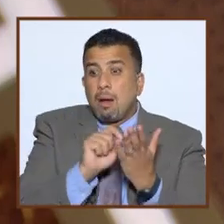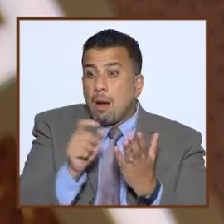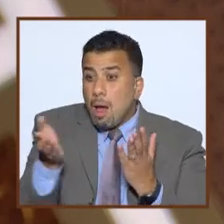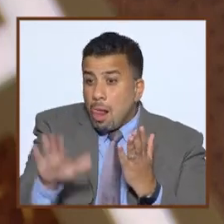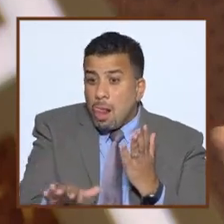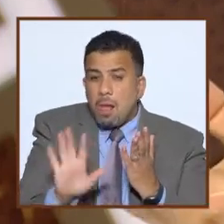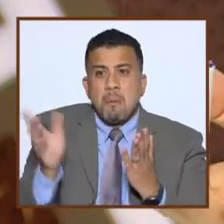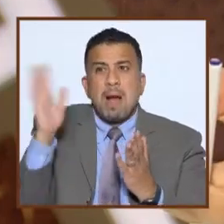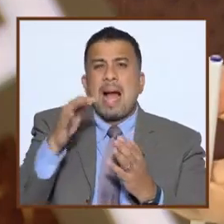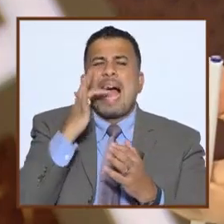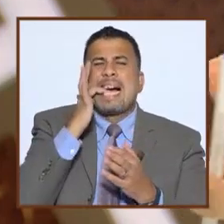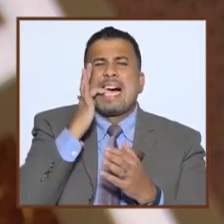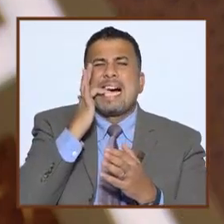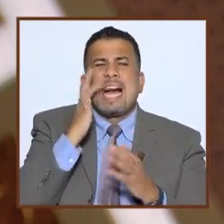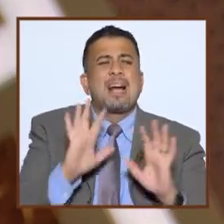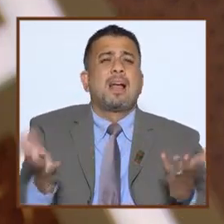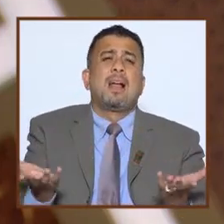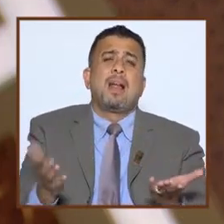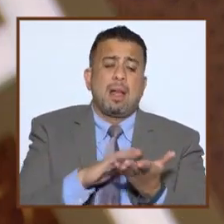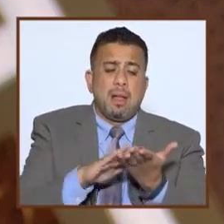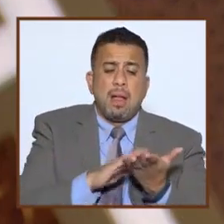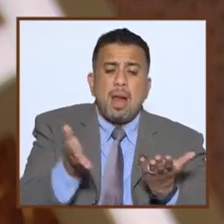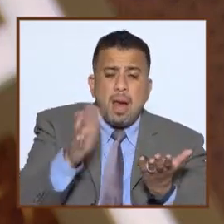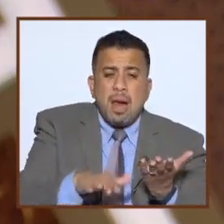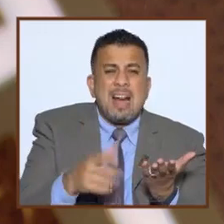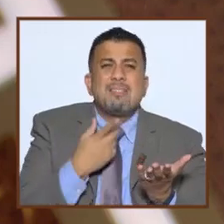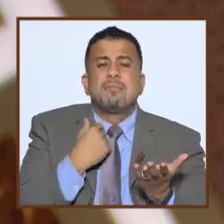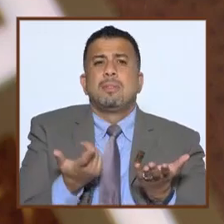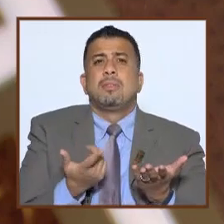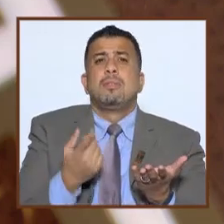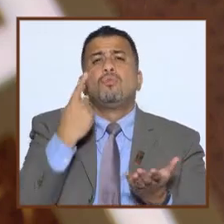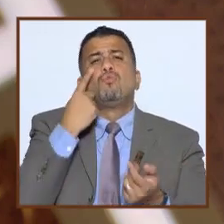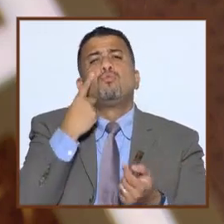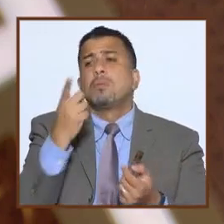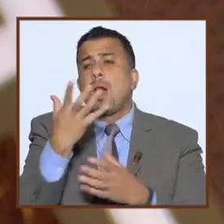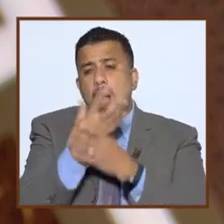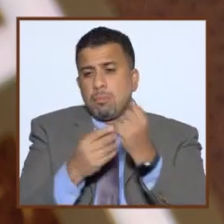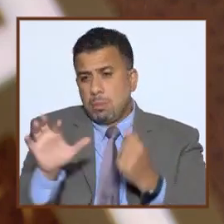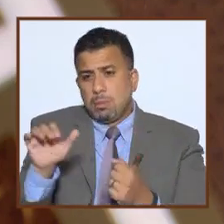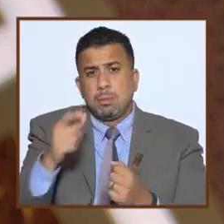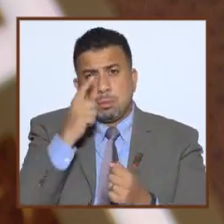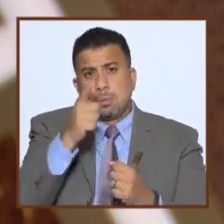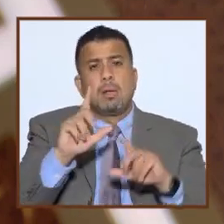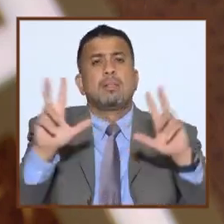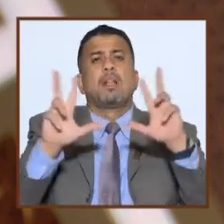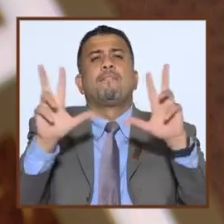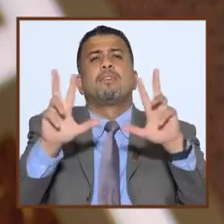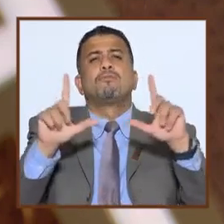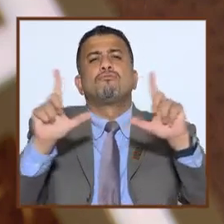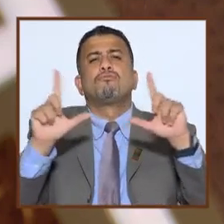تكسب غدا وما تدري نفس باي ارض تموت بنتك ما تشوف اللي بها الاخبار